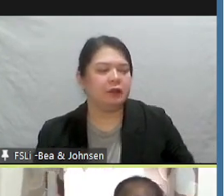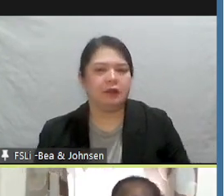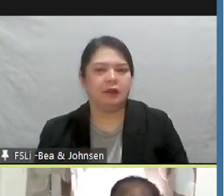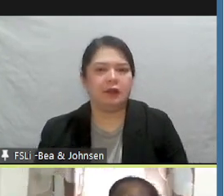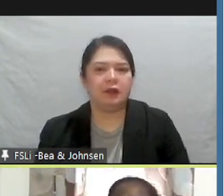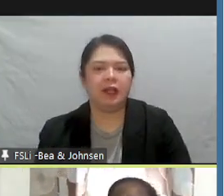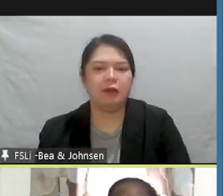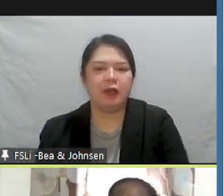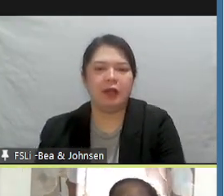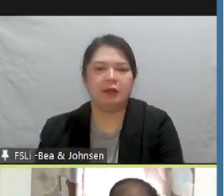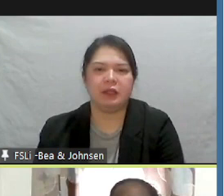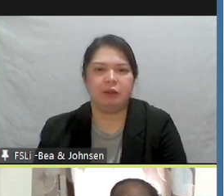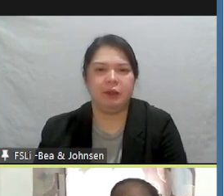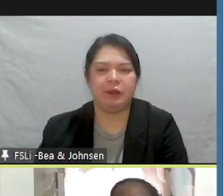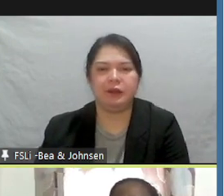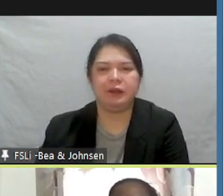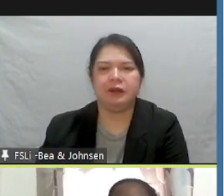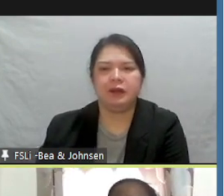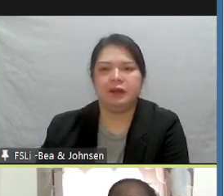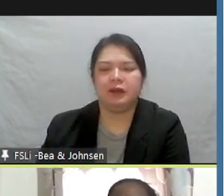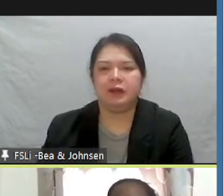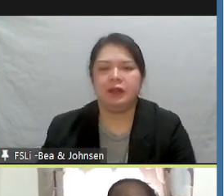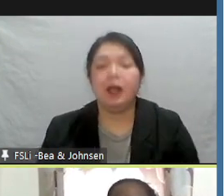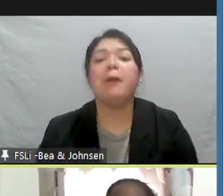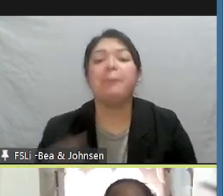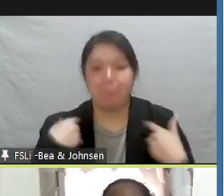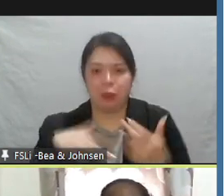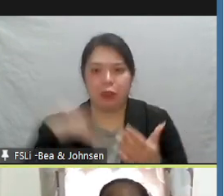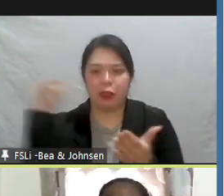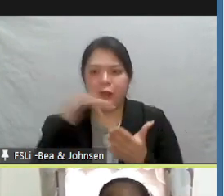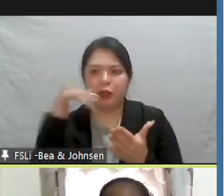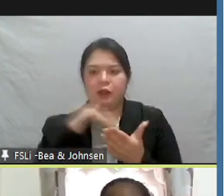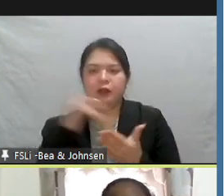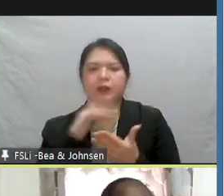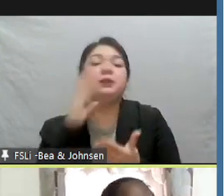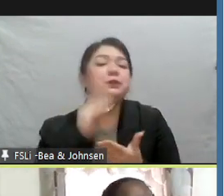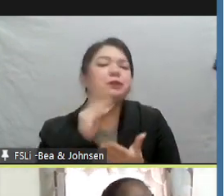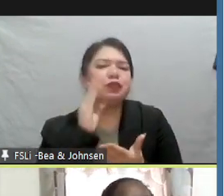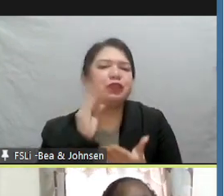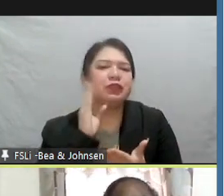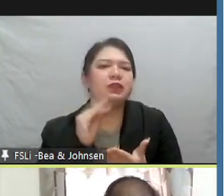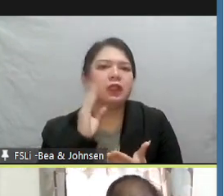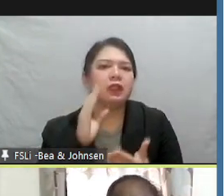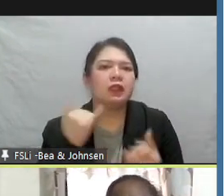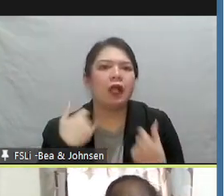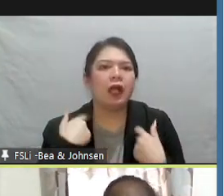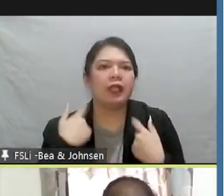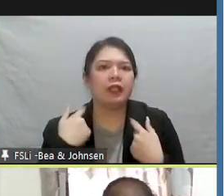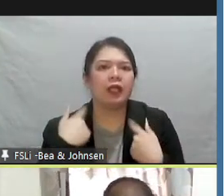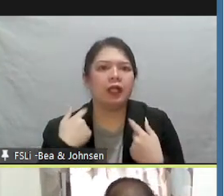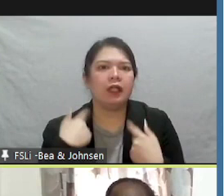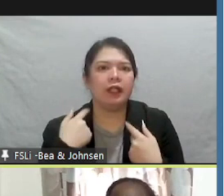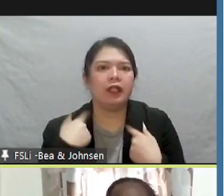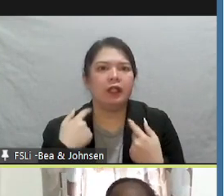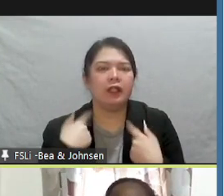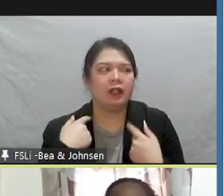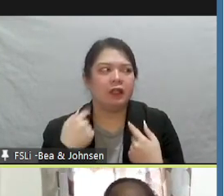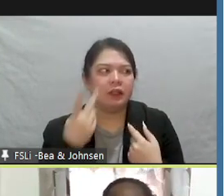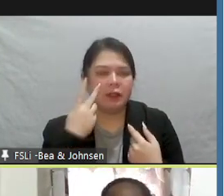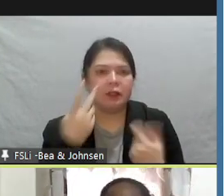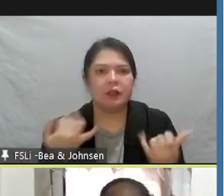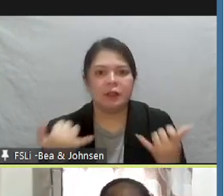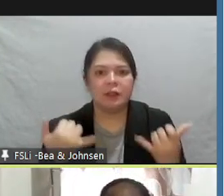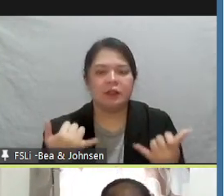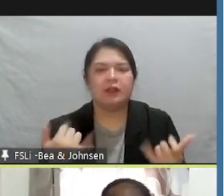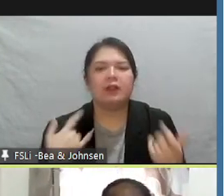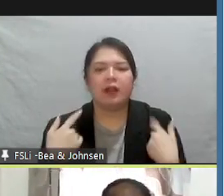doon sa karanasan ko kasi, nakapag-aral, umabot ako sa karanasan ko ngayon at nagtagumpay sa isang kurso. Pero